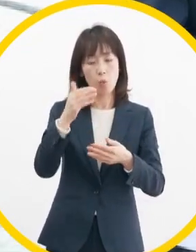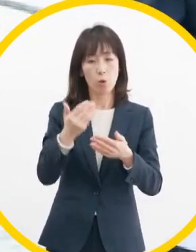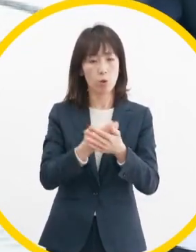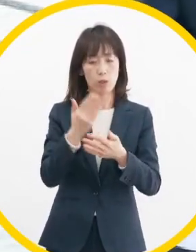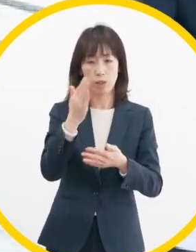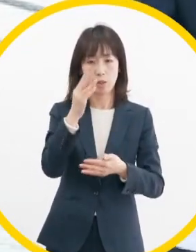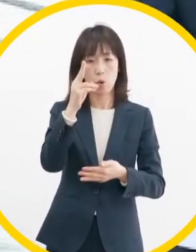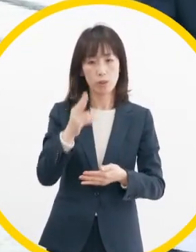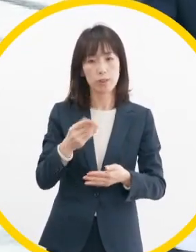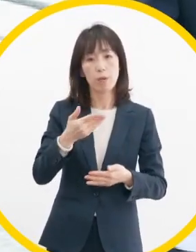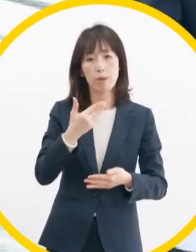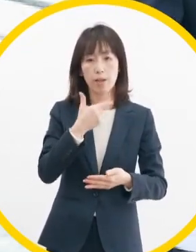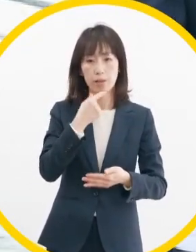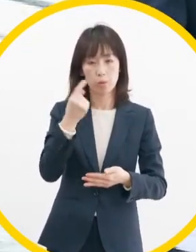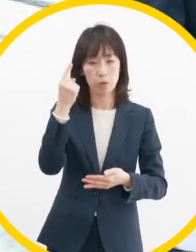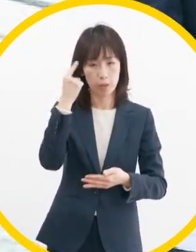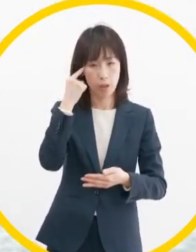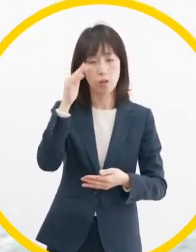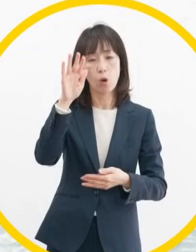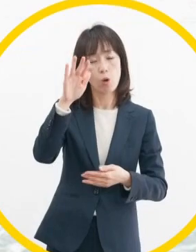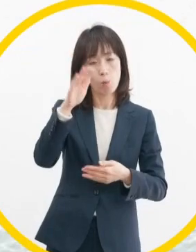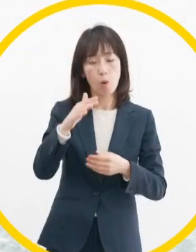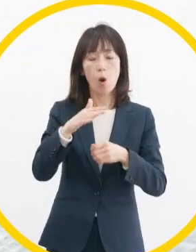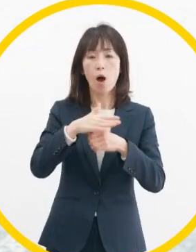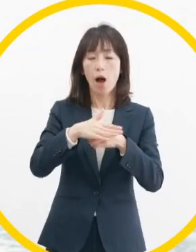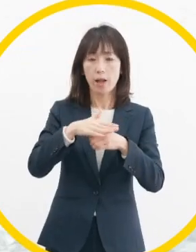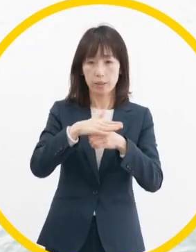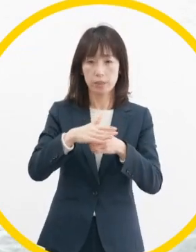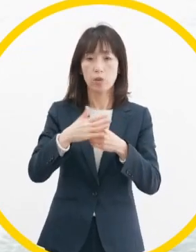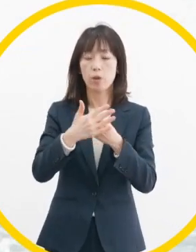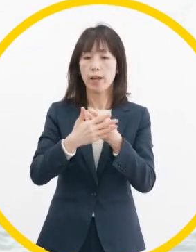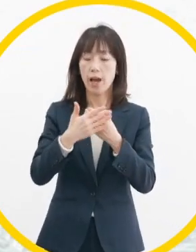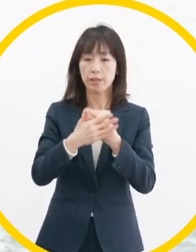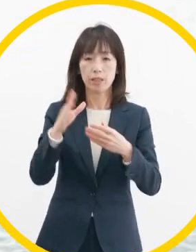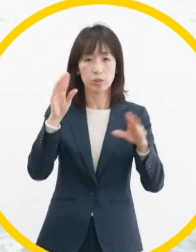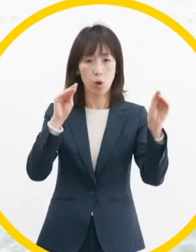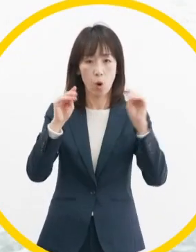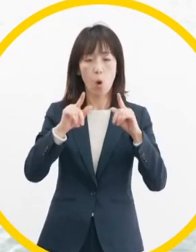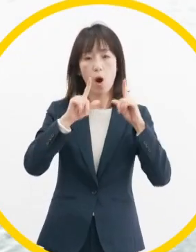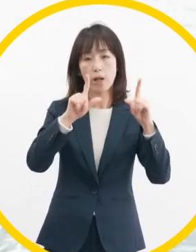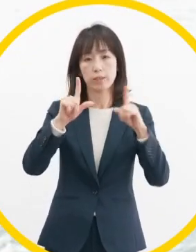はい、これからも残さずに食べようと思いました。 これからも愛知の大事な情